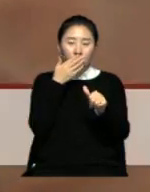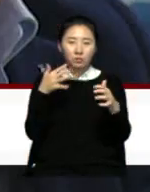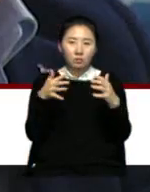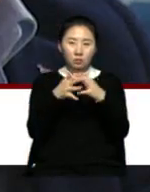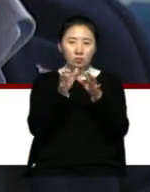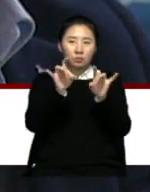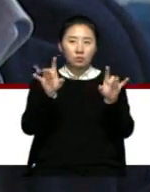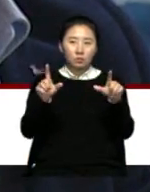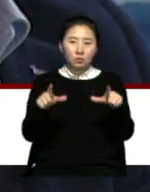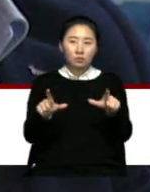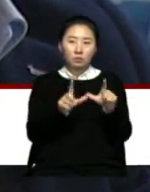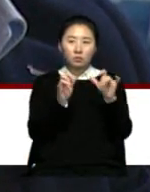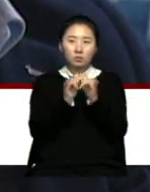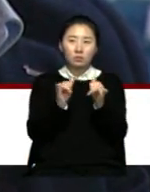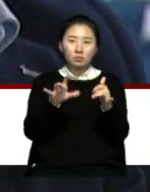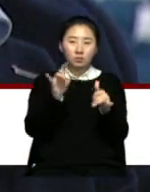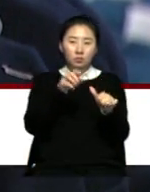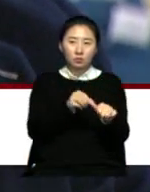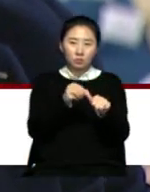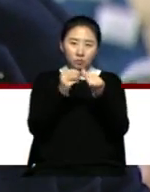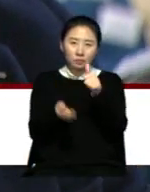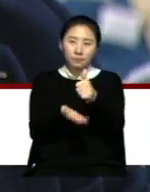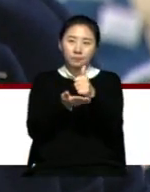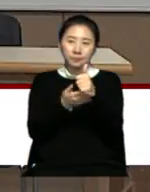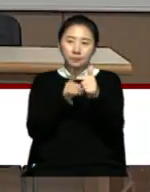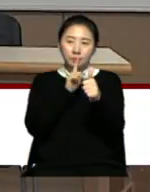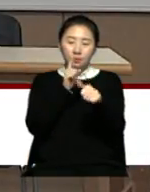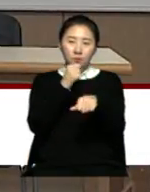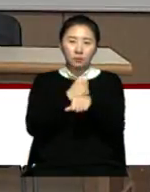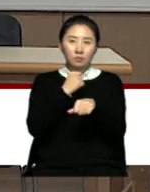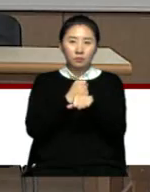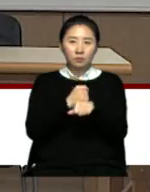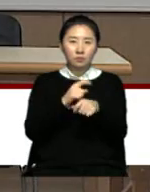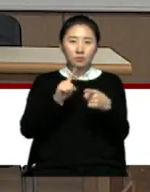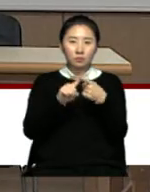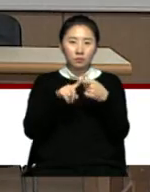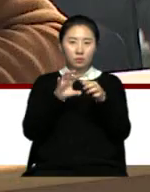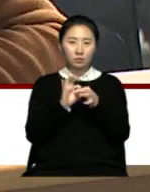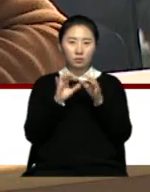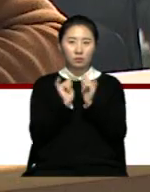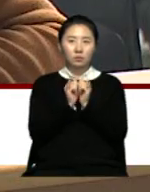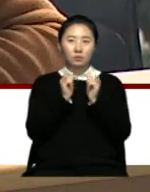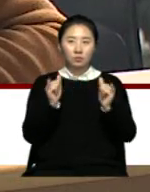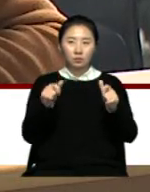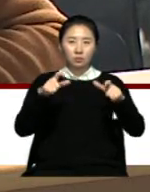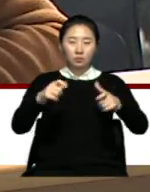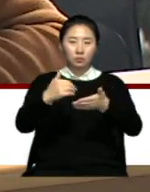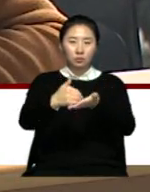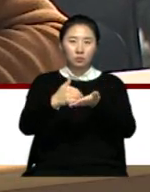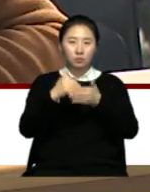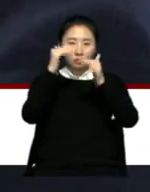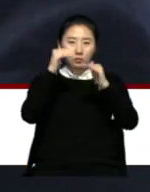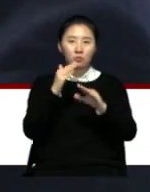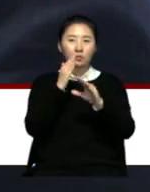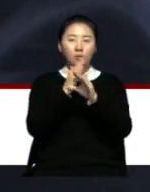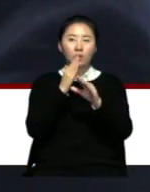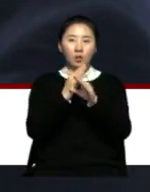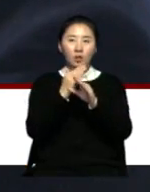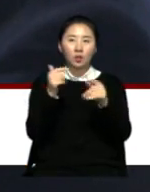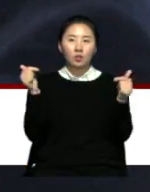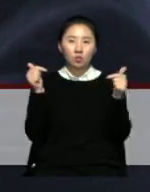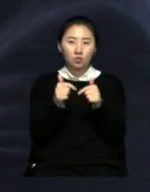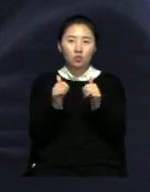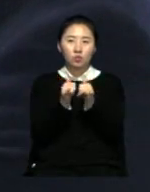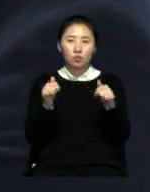공사장별로 지역 주민의 우선 고용 등을 권장한 겁니다. 이에 대해 공사 관계자는 구가 제시한 내용을 중심으로 민원